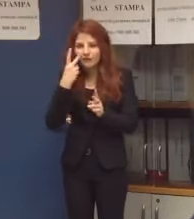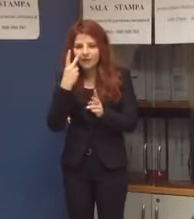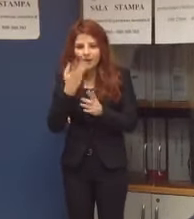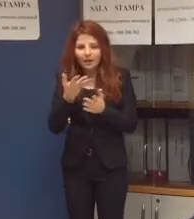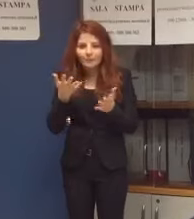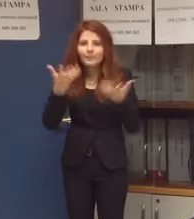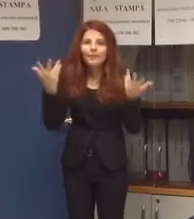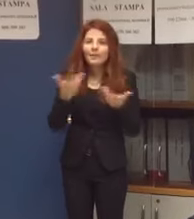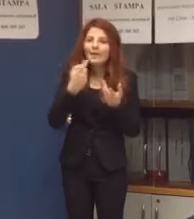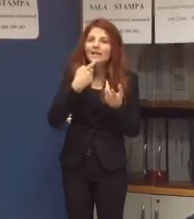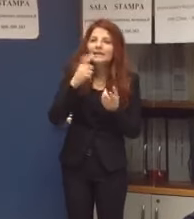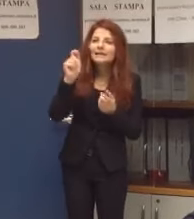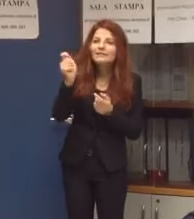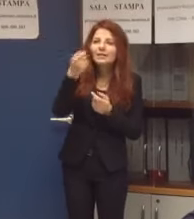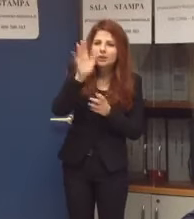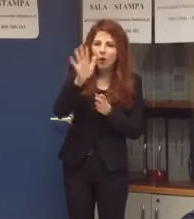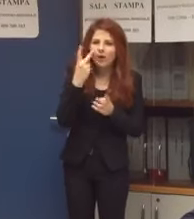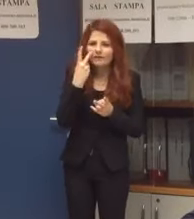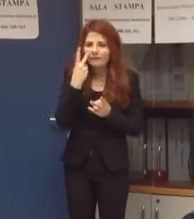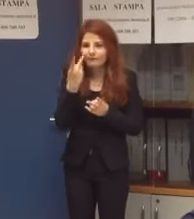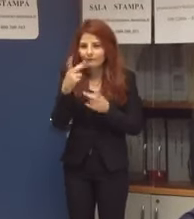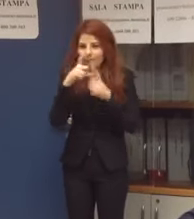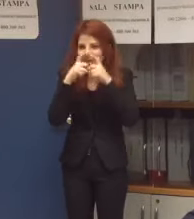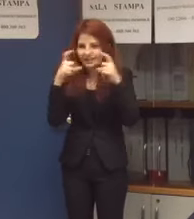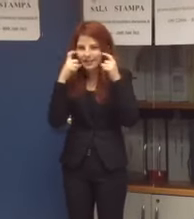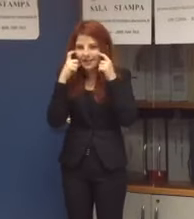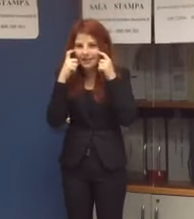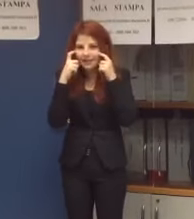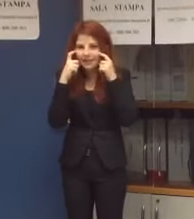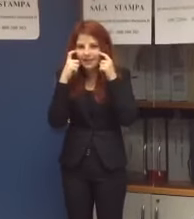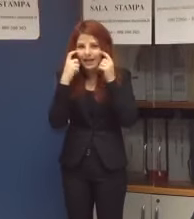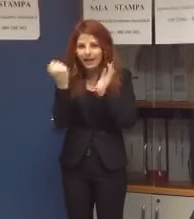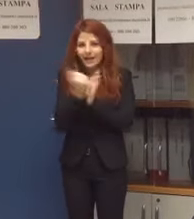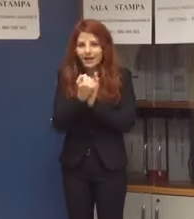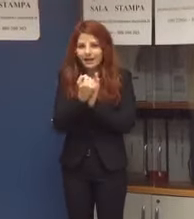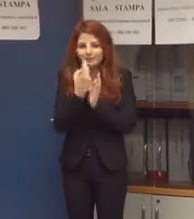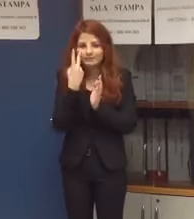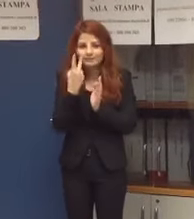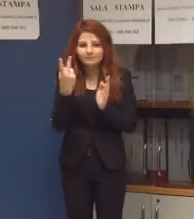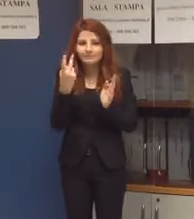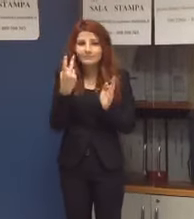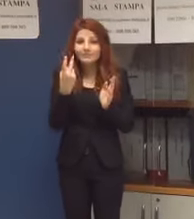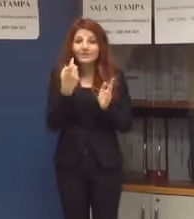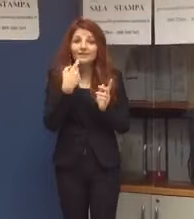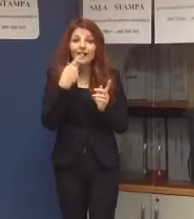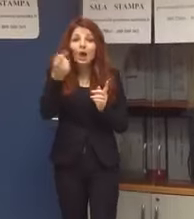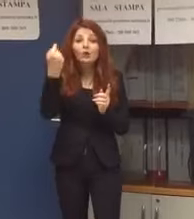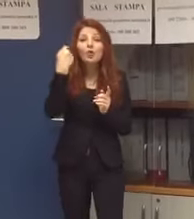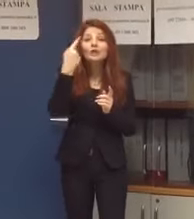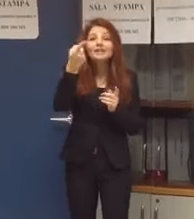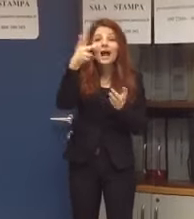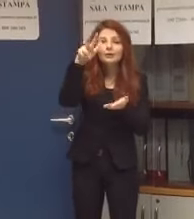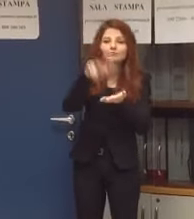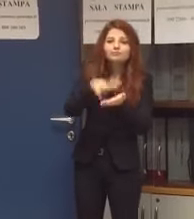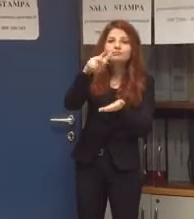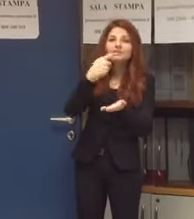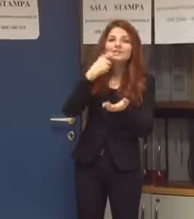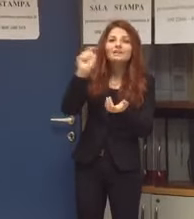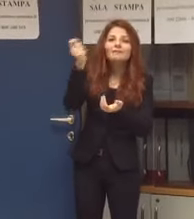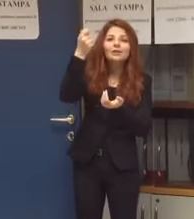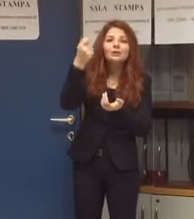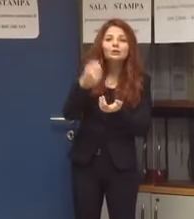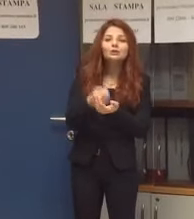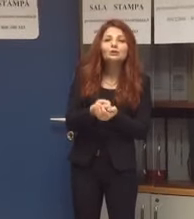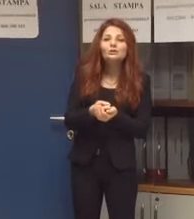comunque, ora ve la farò vedere. Allora, la mascherina, secondo il nostro notaio Luciano, il primo a